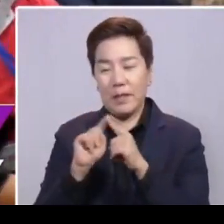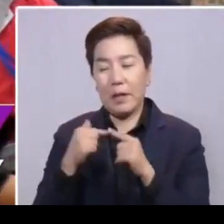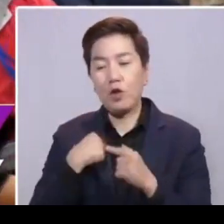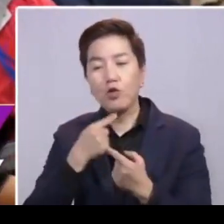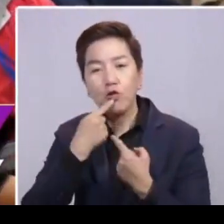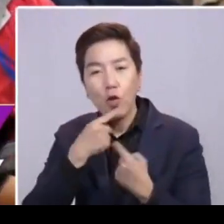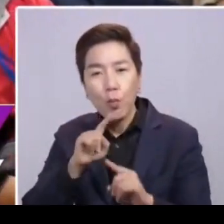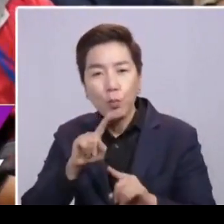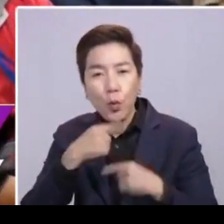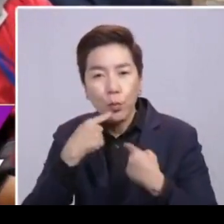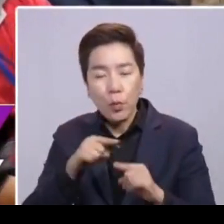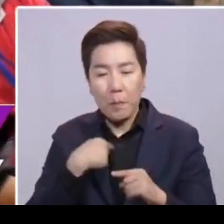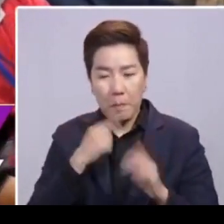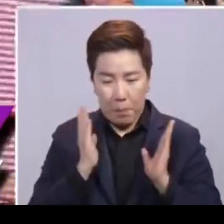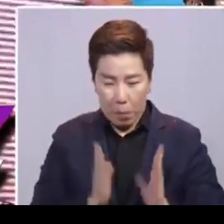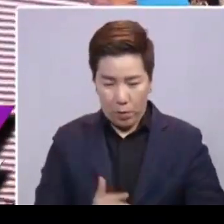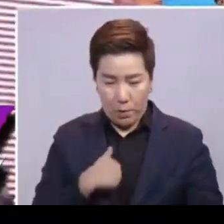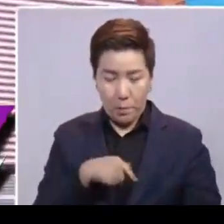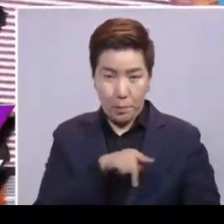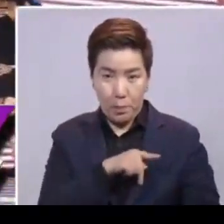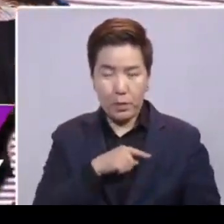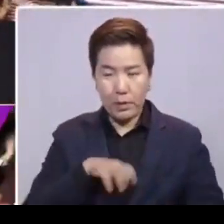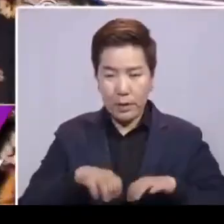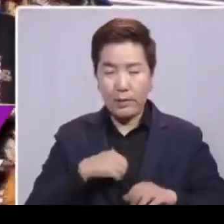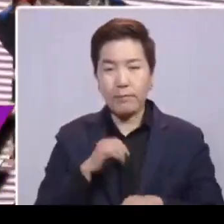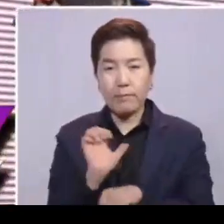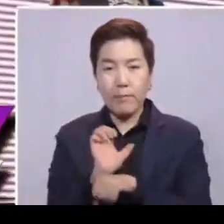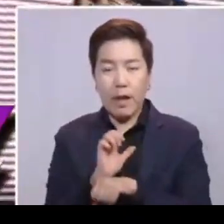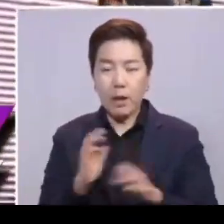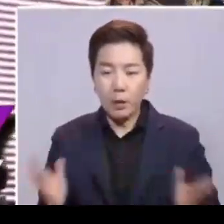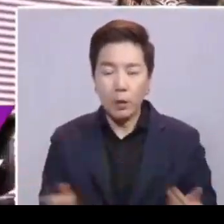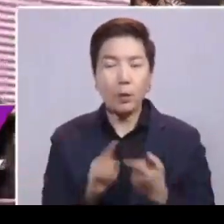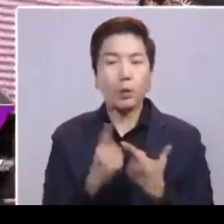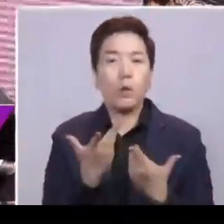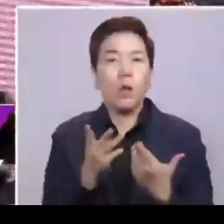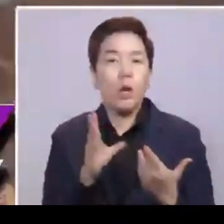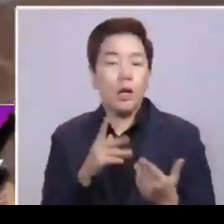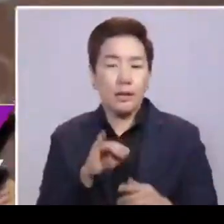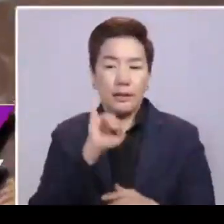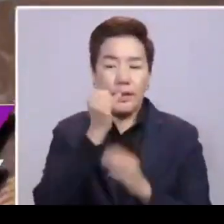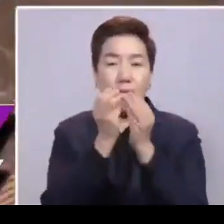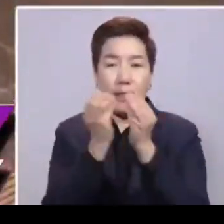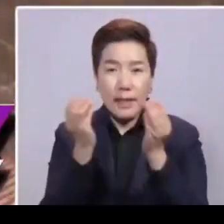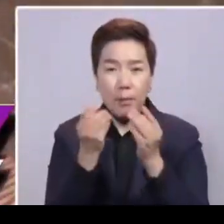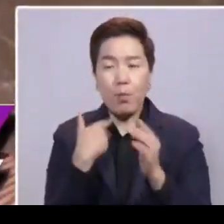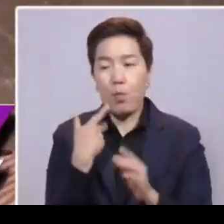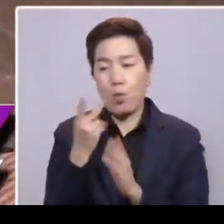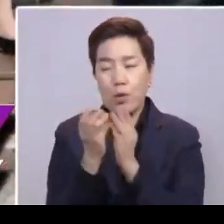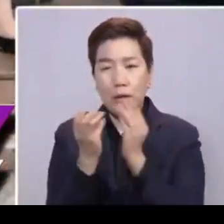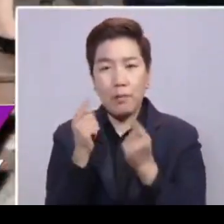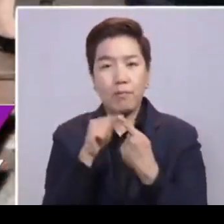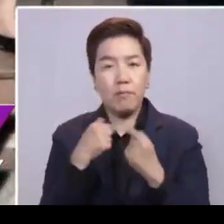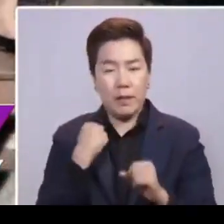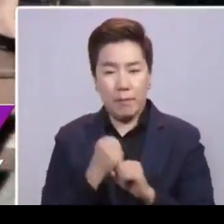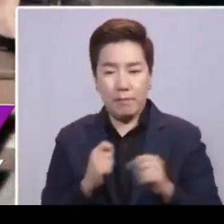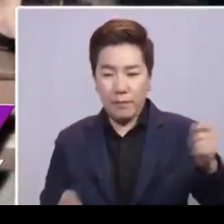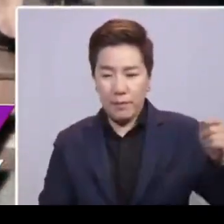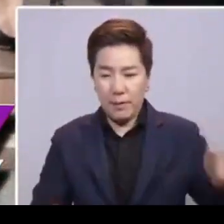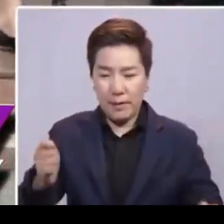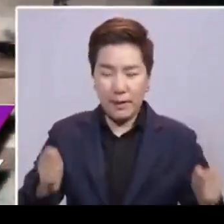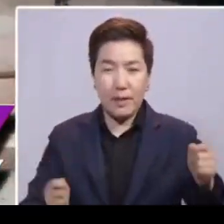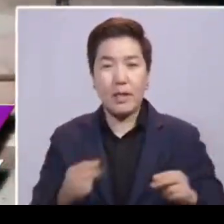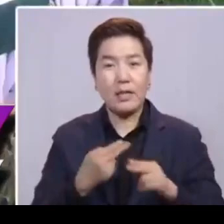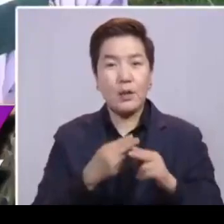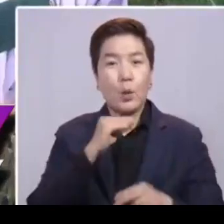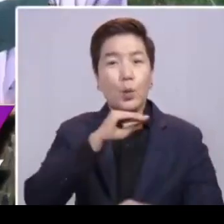การแสดงตนเป็นพุทธมามกะและการจัดแสดงภาพยนตร์ส่งเสริมคุณธรรมจริยธรรมรวมทั้งการแสดงนาฏยศาลาหุ่นละครเล็ก